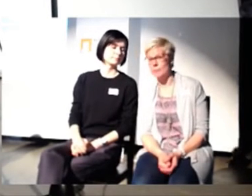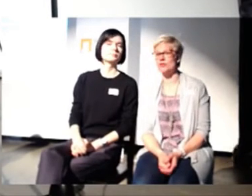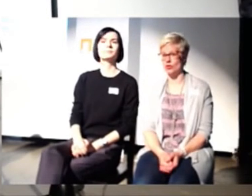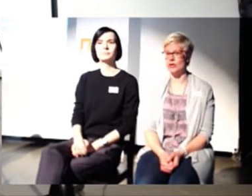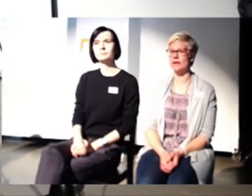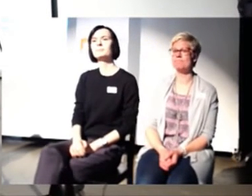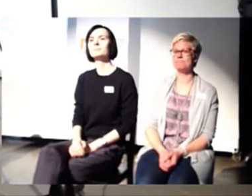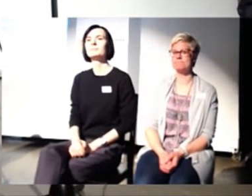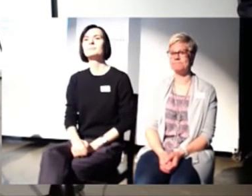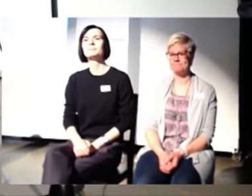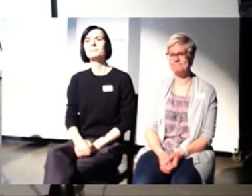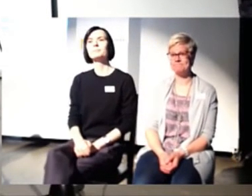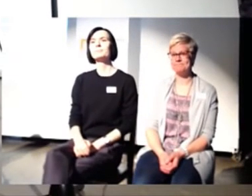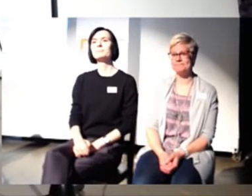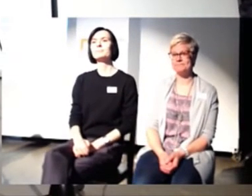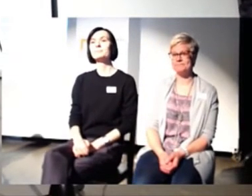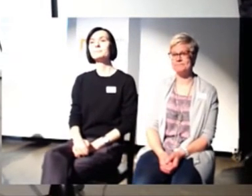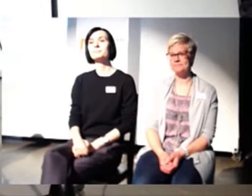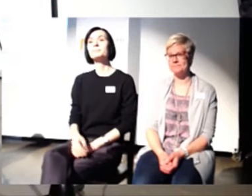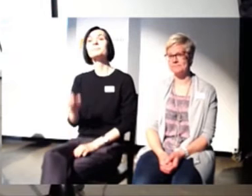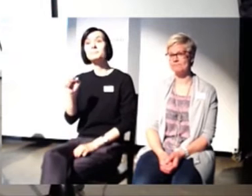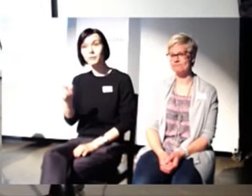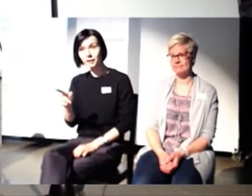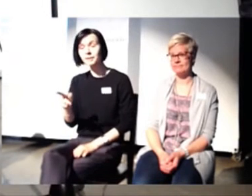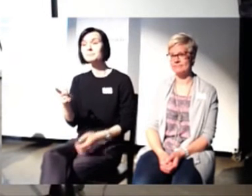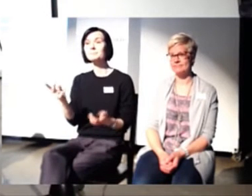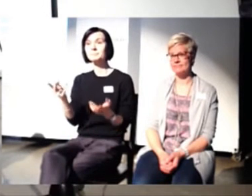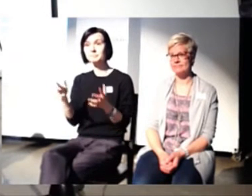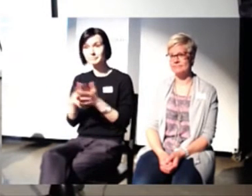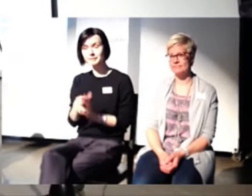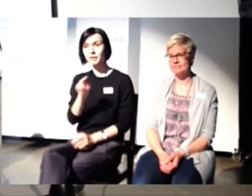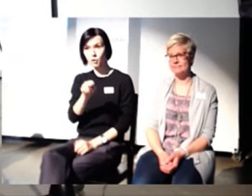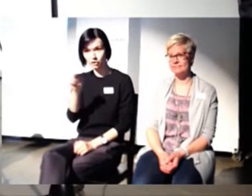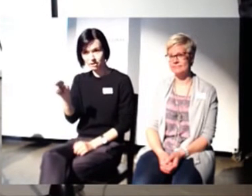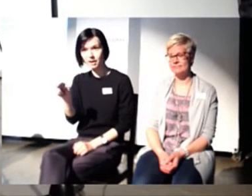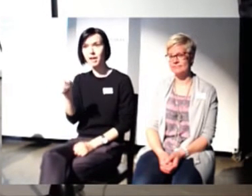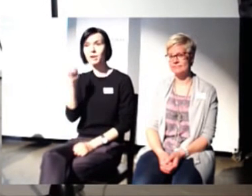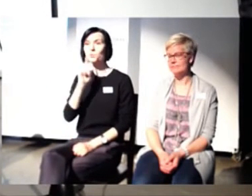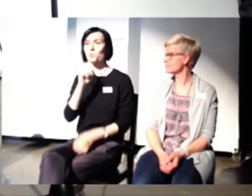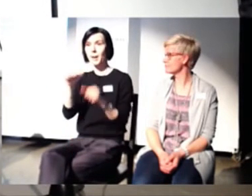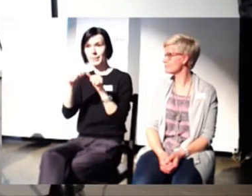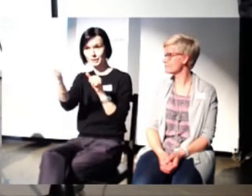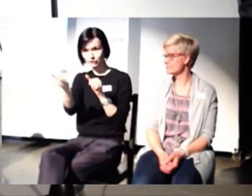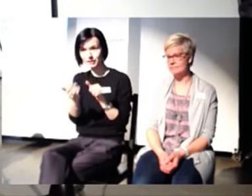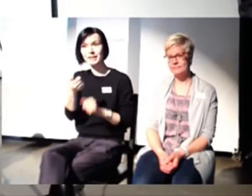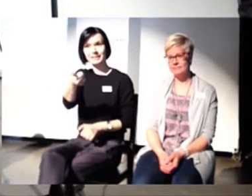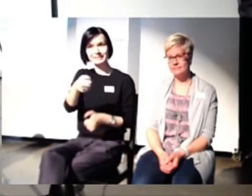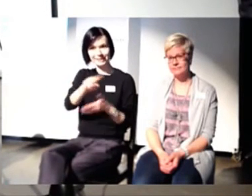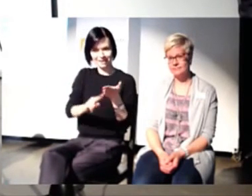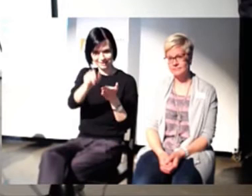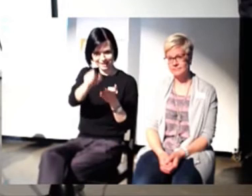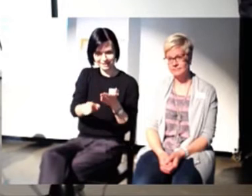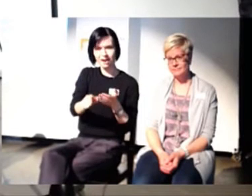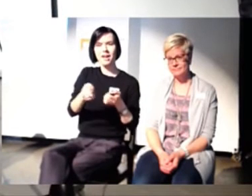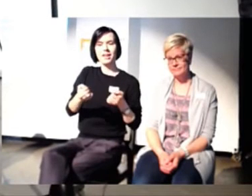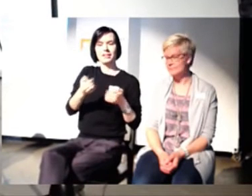Teatterin ilmaisuohjaaja. Okei, Noora Karjalainen Kuureen liitosta. Hän on paitsi itse taiteilija,